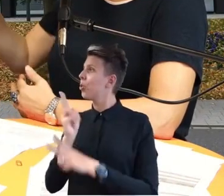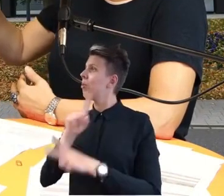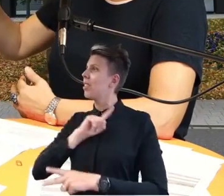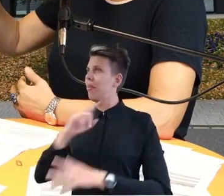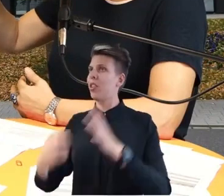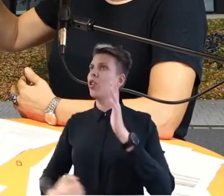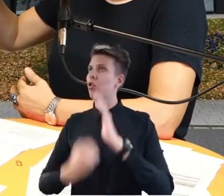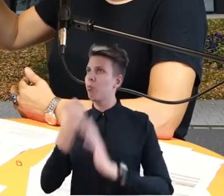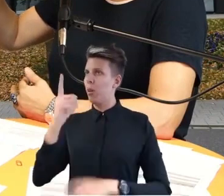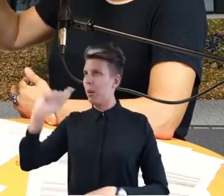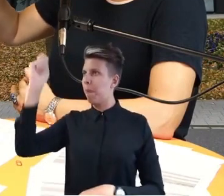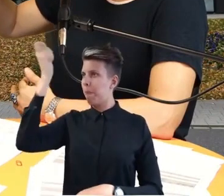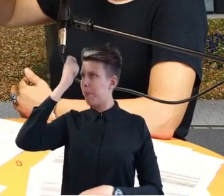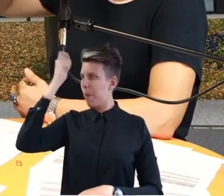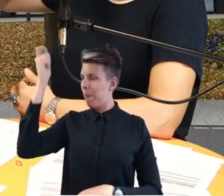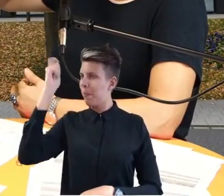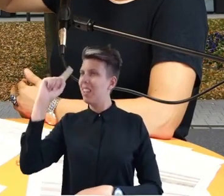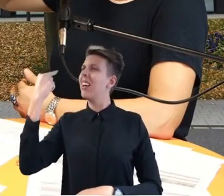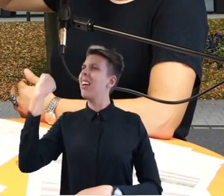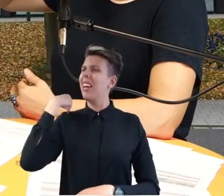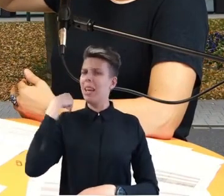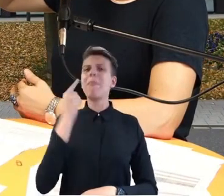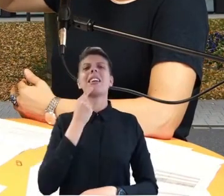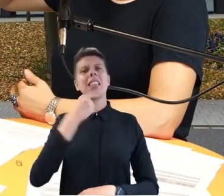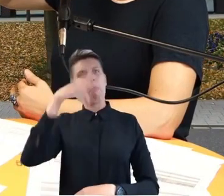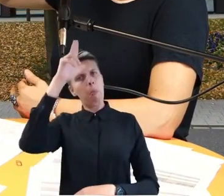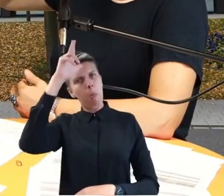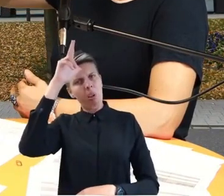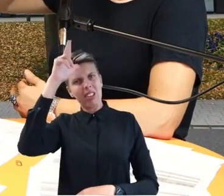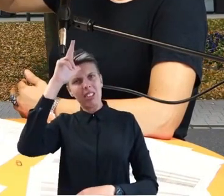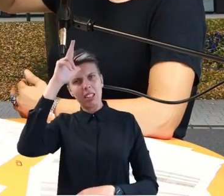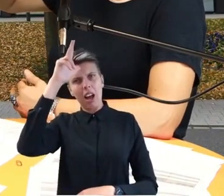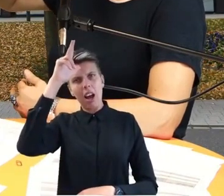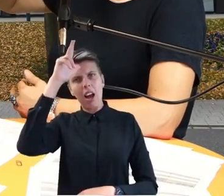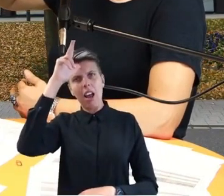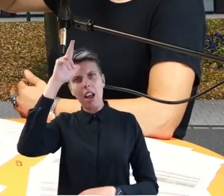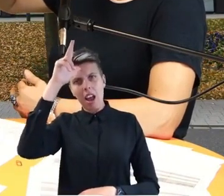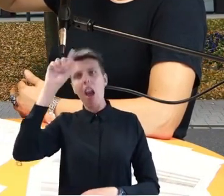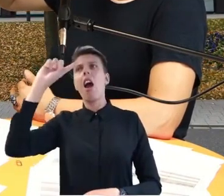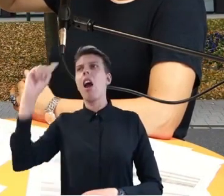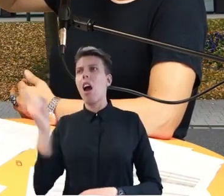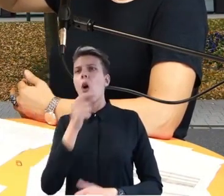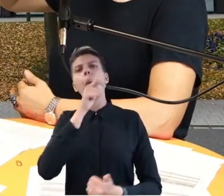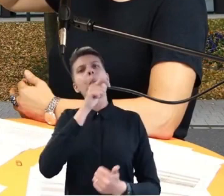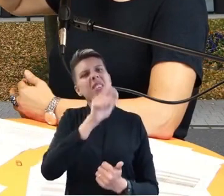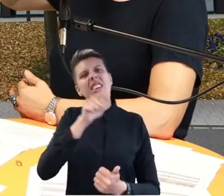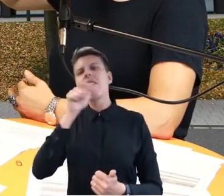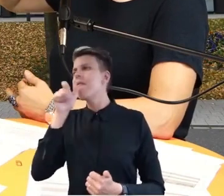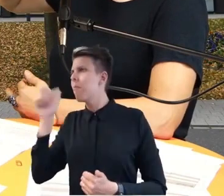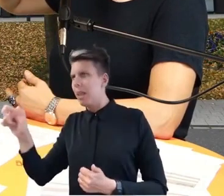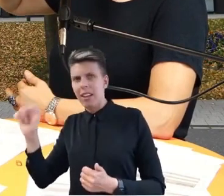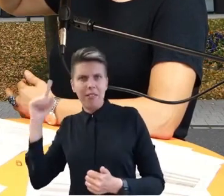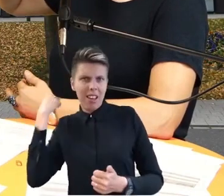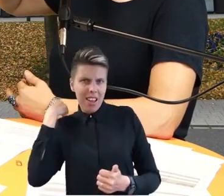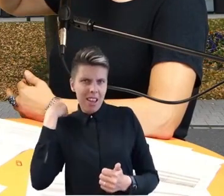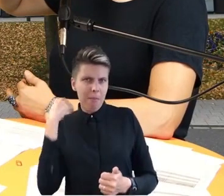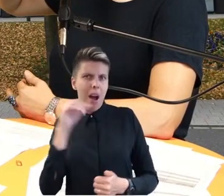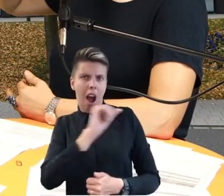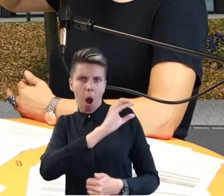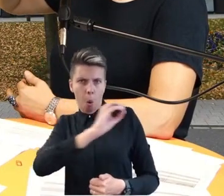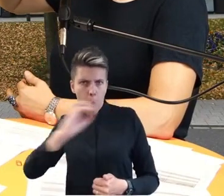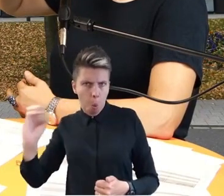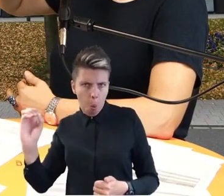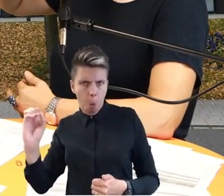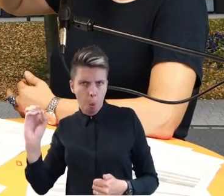sie das auch mit der polizei sagten und eben auch mit den unterschiedlichen auffassungen der begriffe es ist ja schon so wenn ein